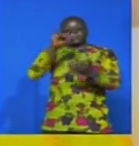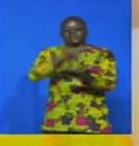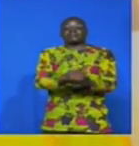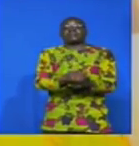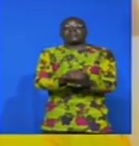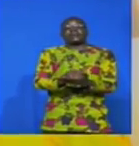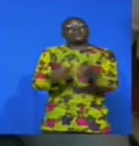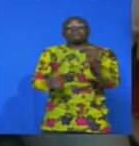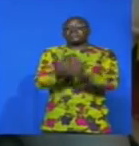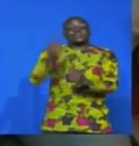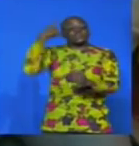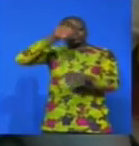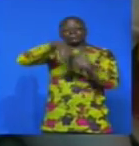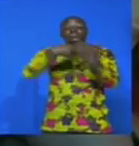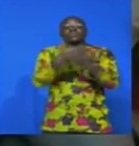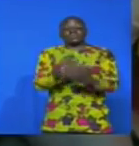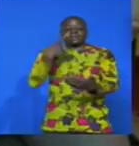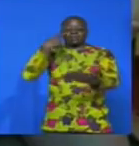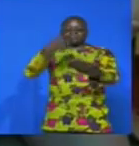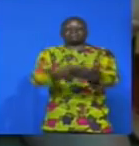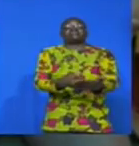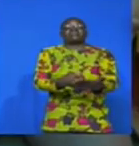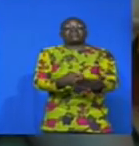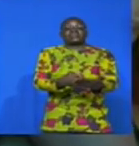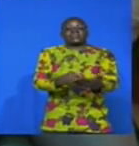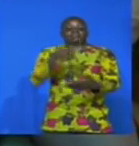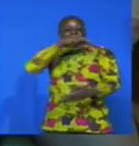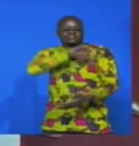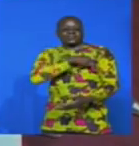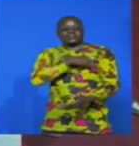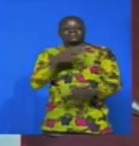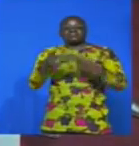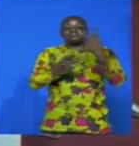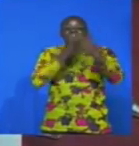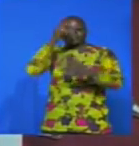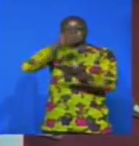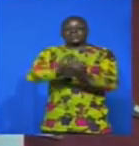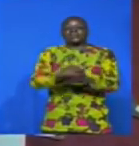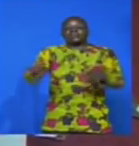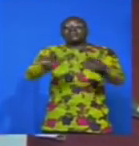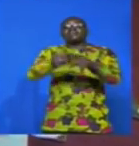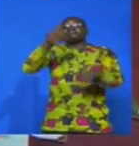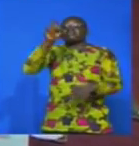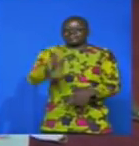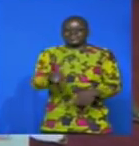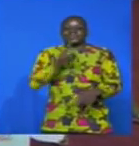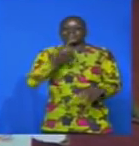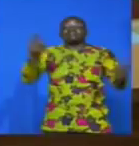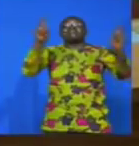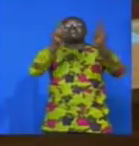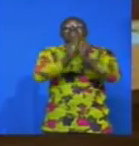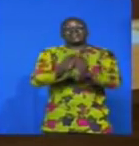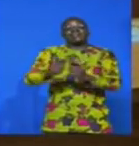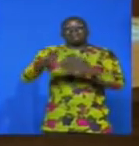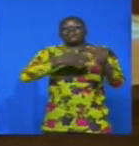passer tout le processus en revue. Leur mission, veiller à ce que les mêmes conditions soient réunies afin que